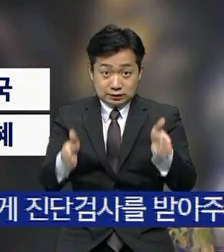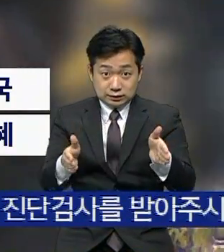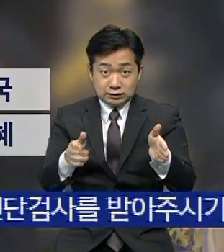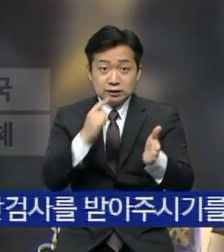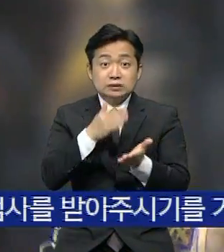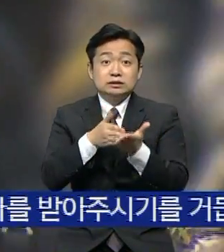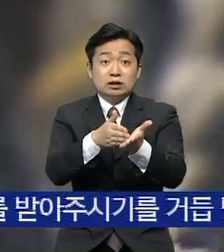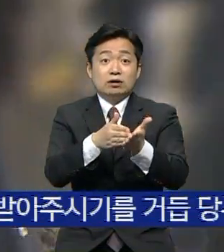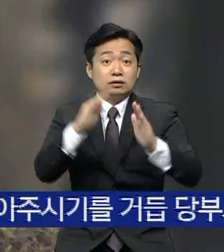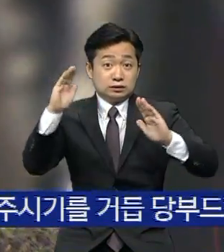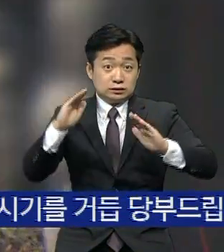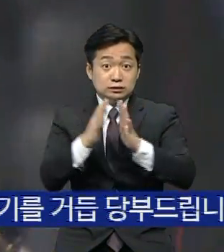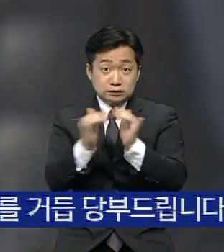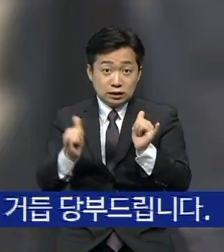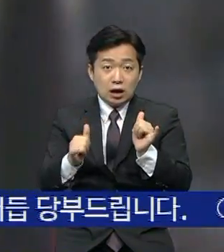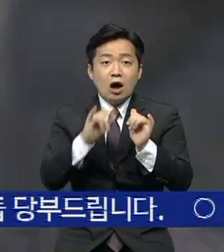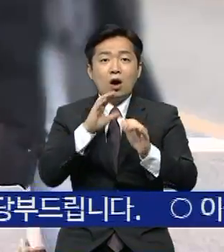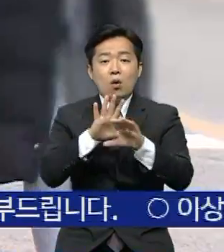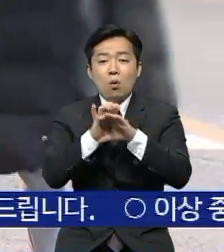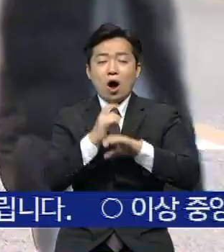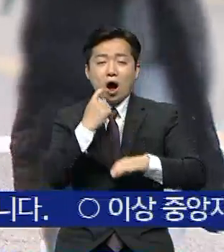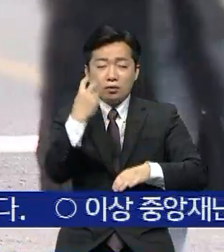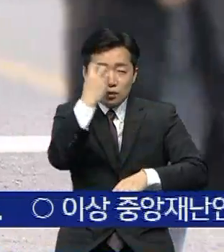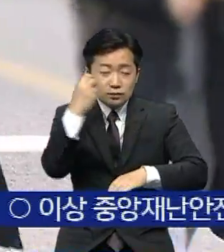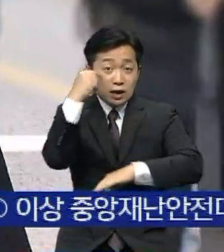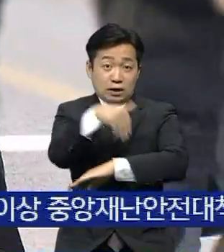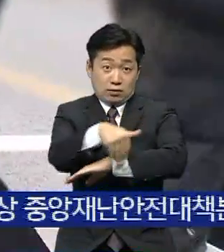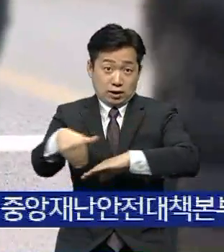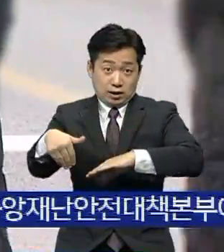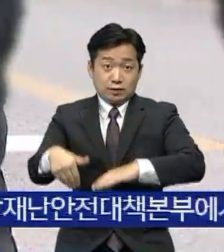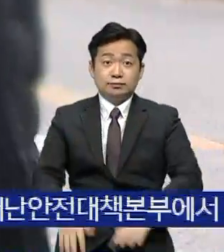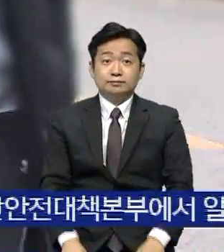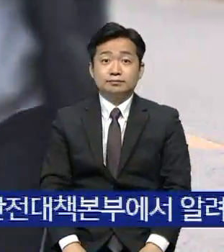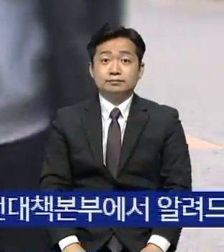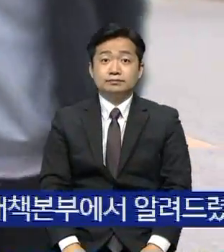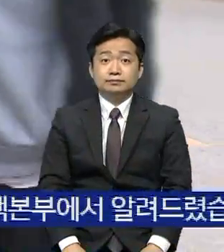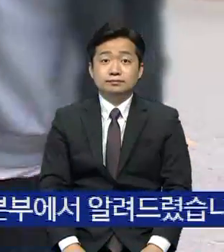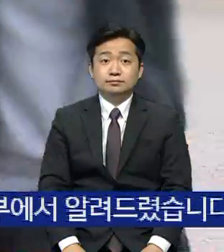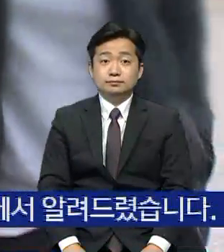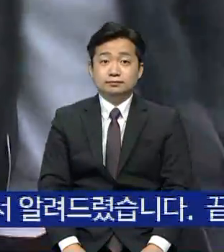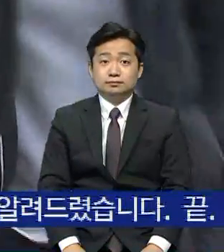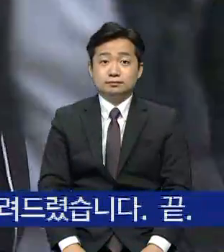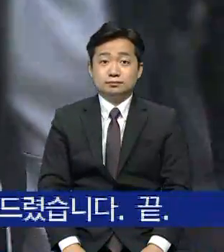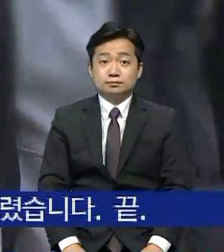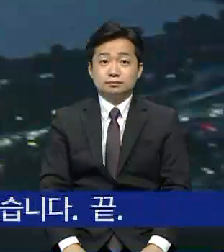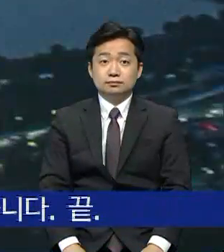대해 코로나 검사를 받도록 하겠다고 밝혔습니다. SBS 정준호입니다.